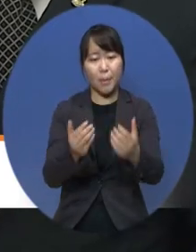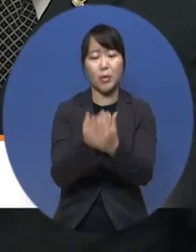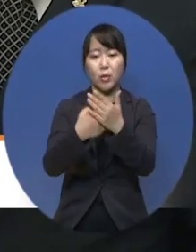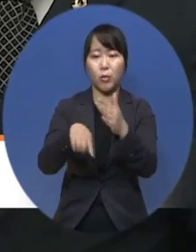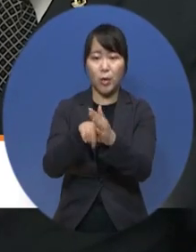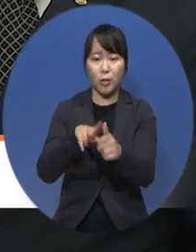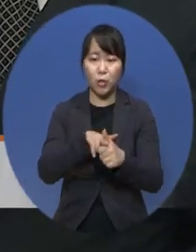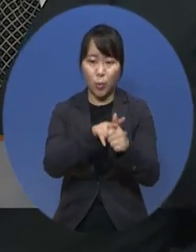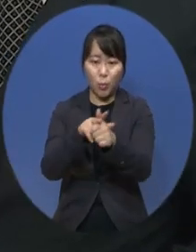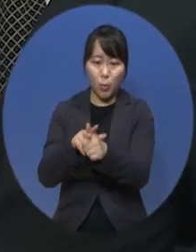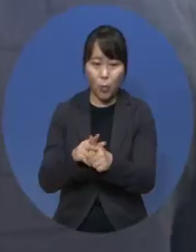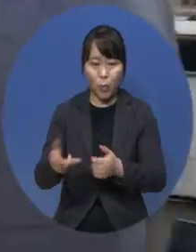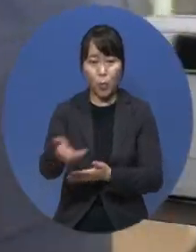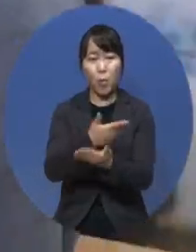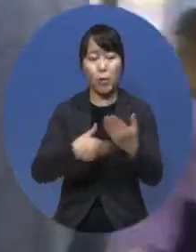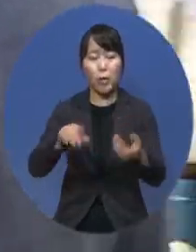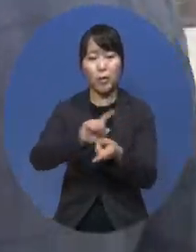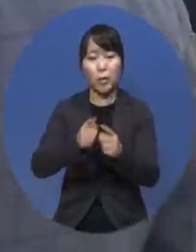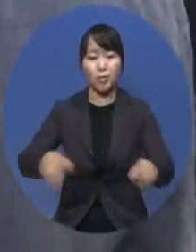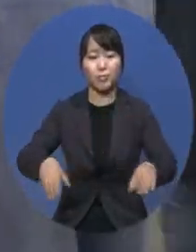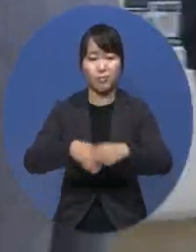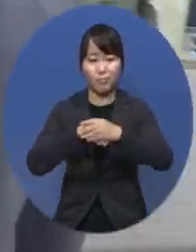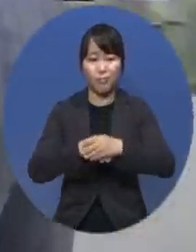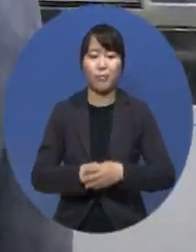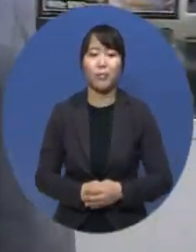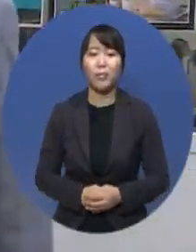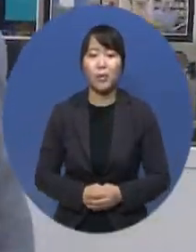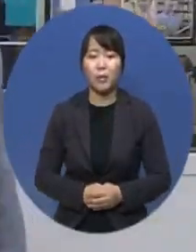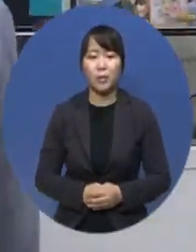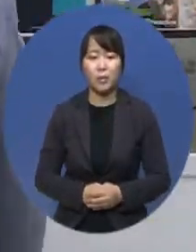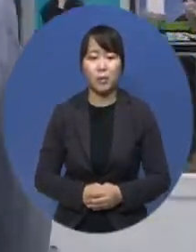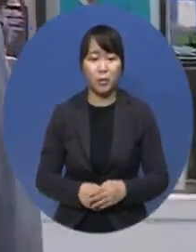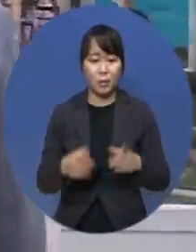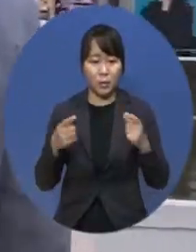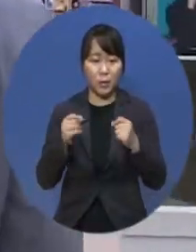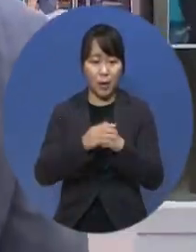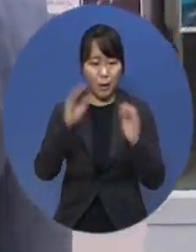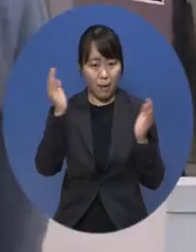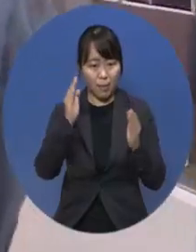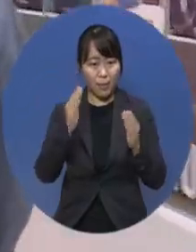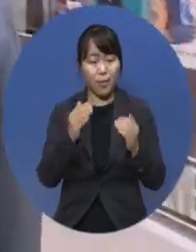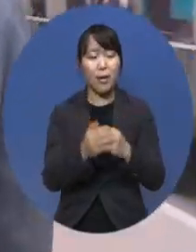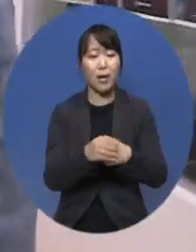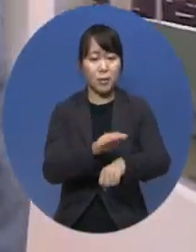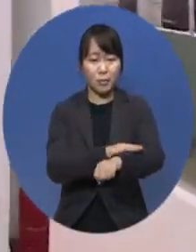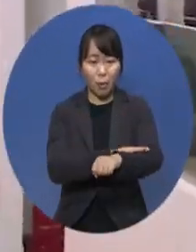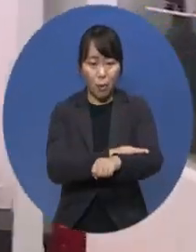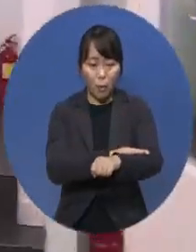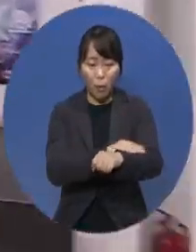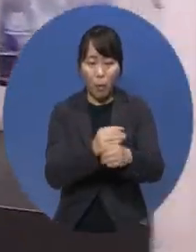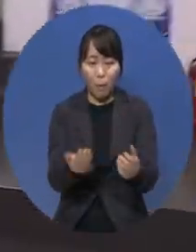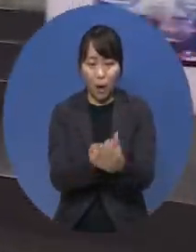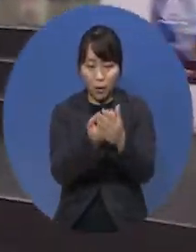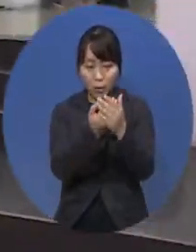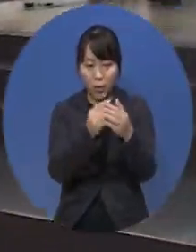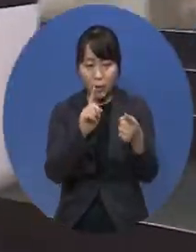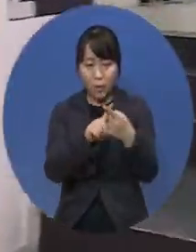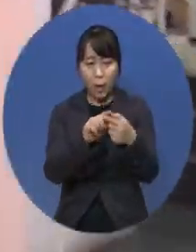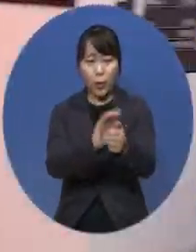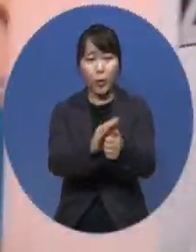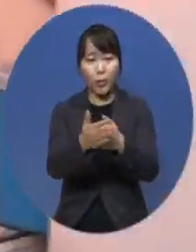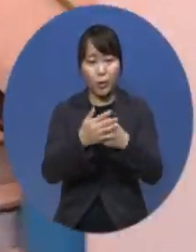정보 공유에 손을 맞잡았습니다. 이를 바탕으로 재학생 실무 능력 향상을 위한 협력 등을 진행해